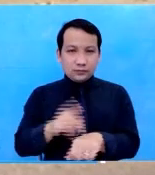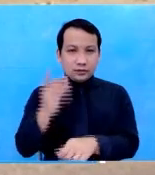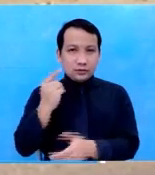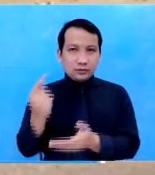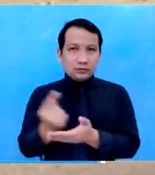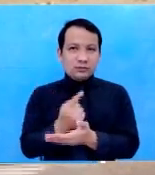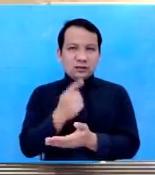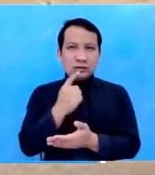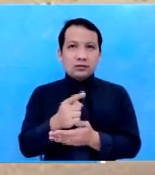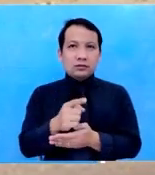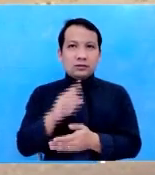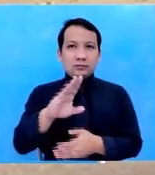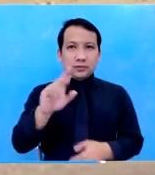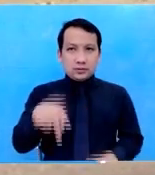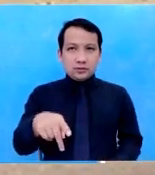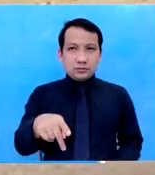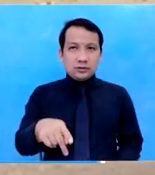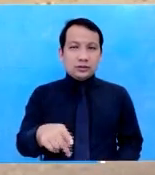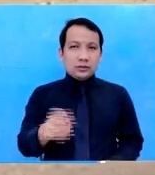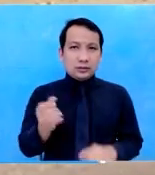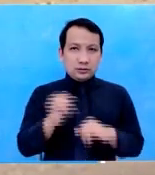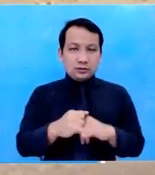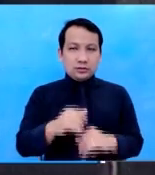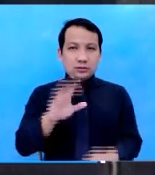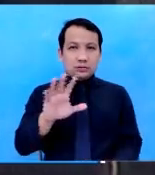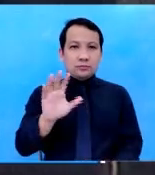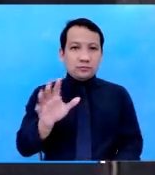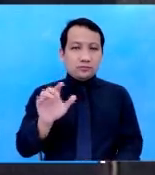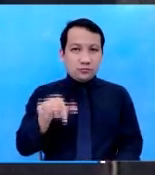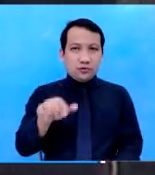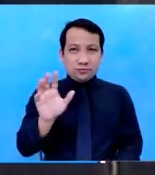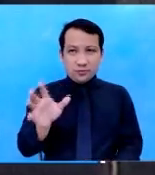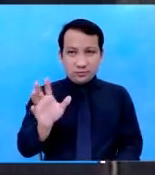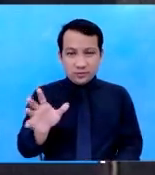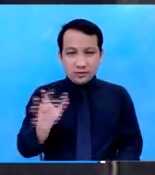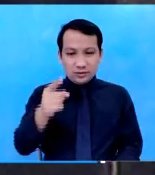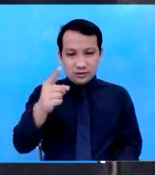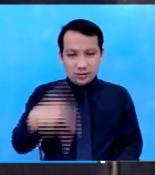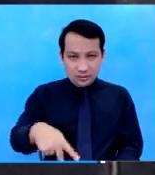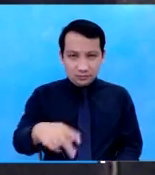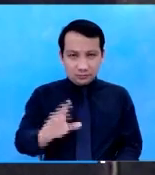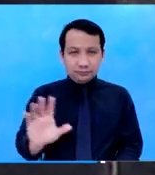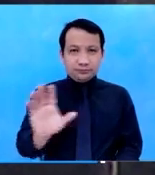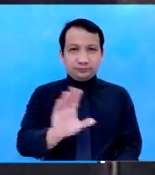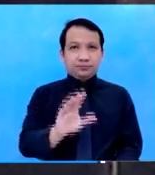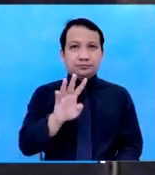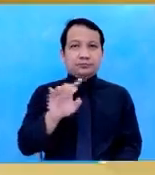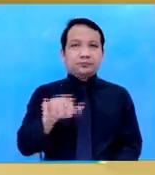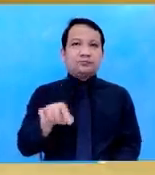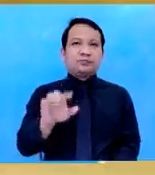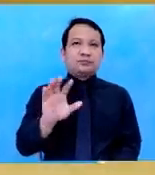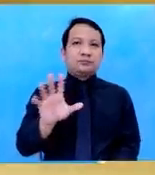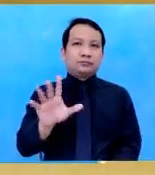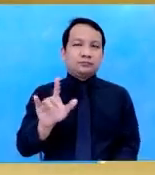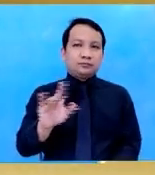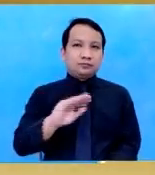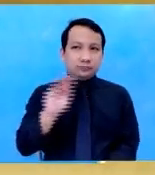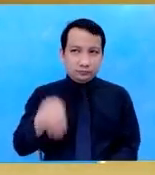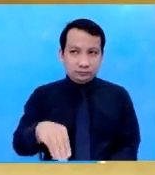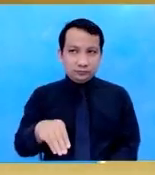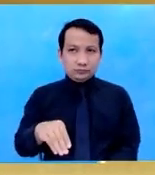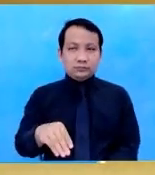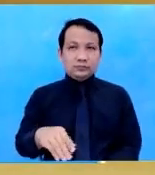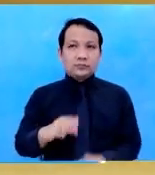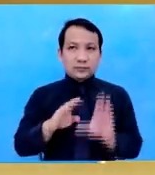nagtaas ang Bangko Sentral ng interest rate ng 50 basis points o kalahating puntos sa 4.25%. Ito ang benchmark